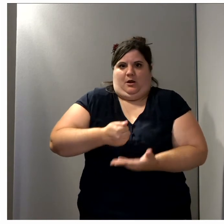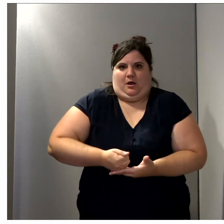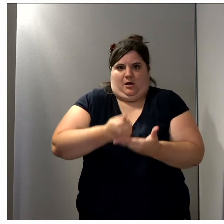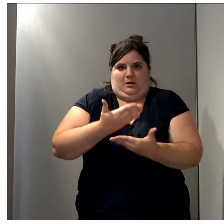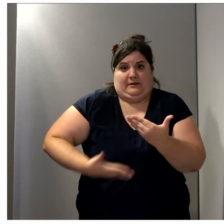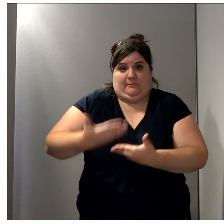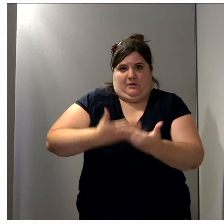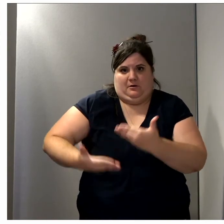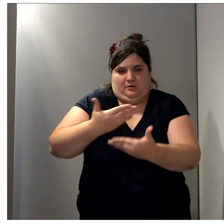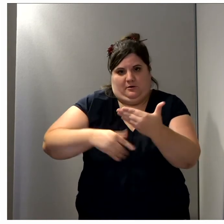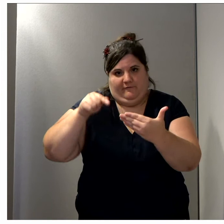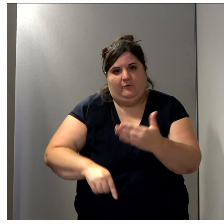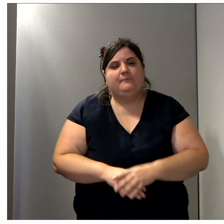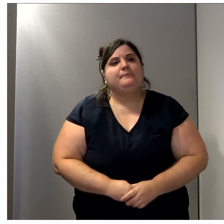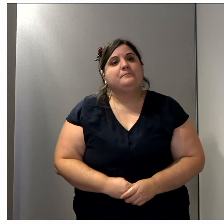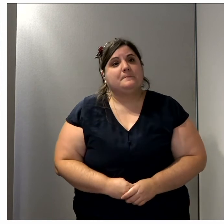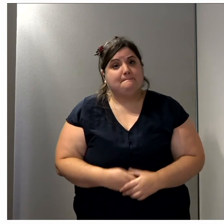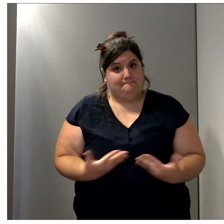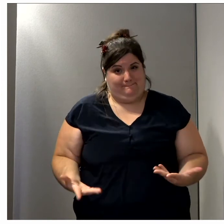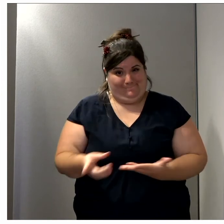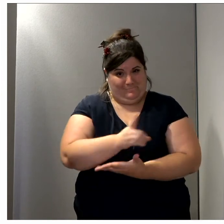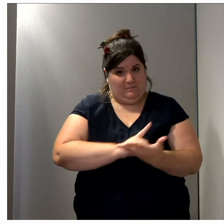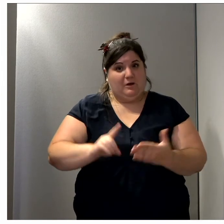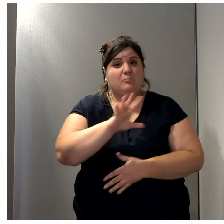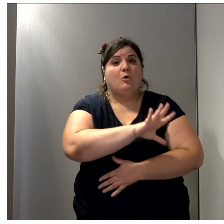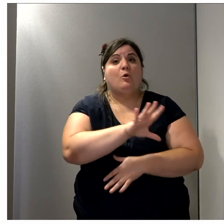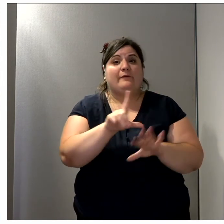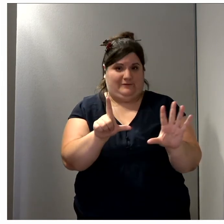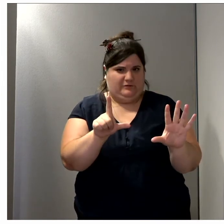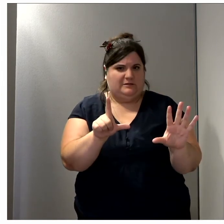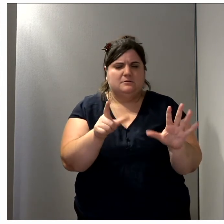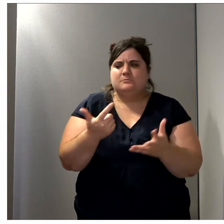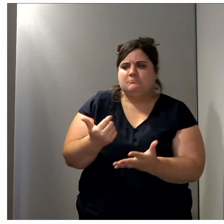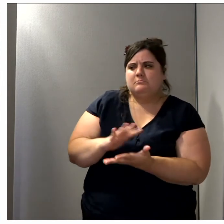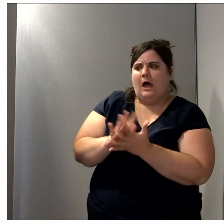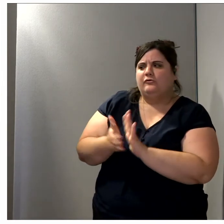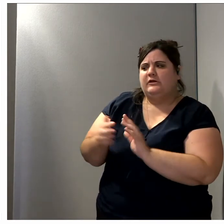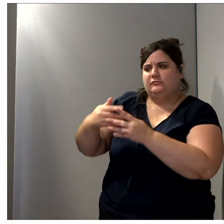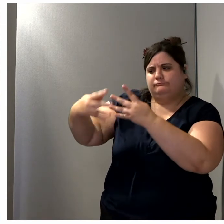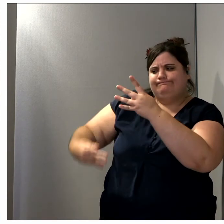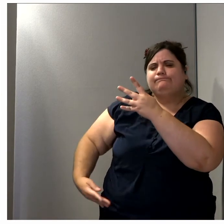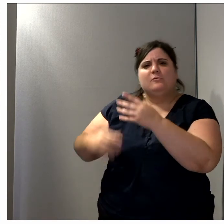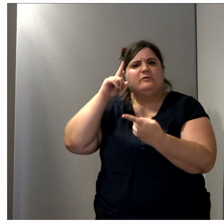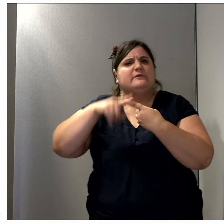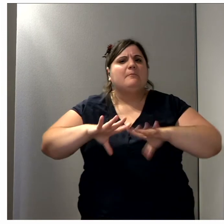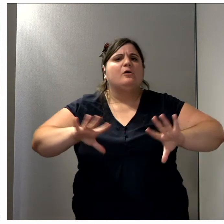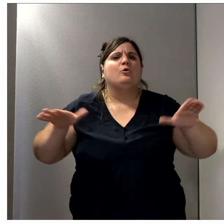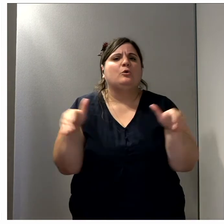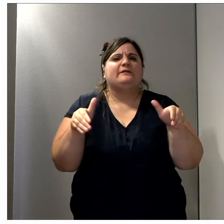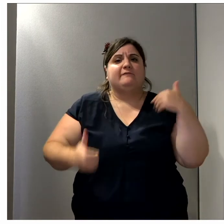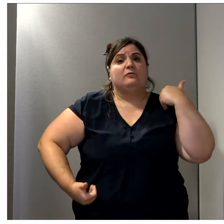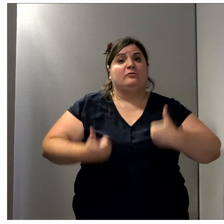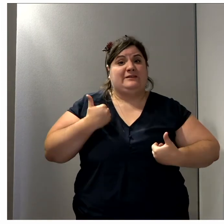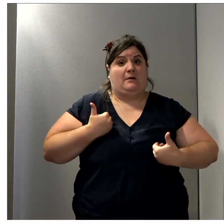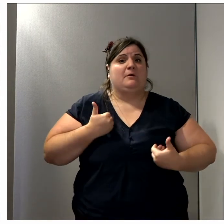déjà, la plupart des associations qui sont réunies au sein du collectif Handicap 57 travaillent